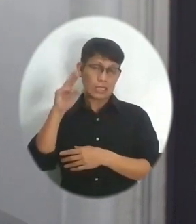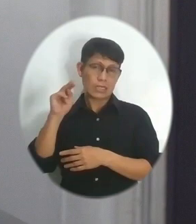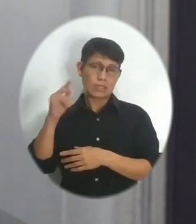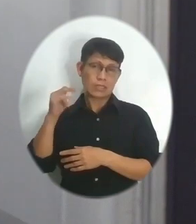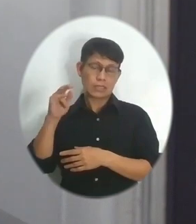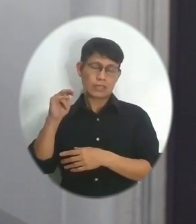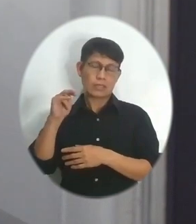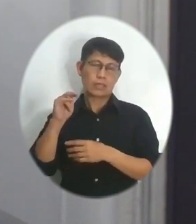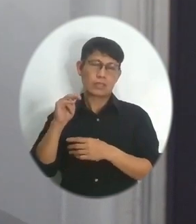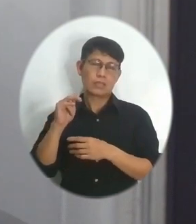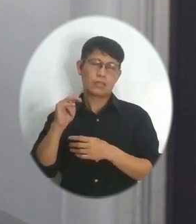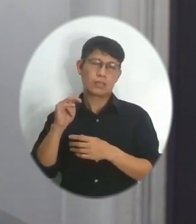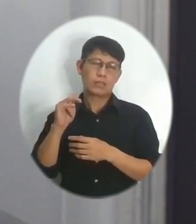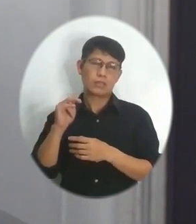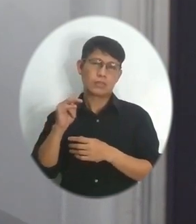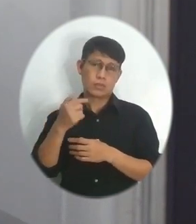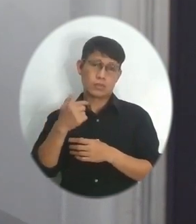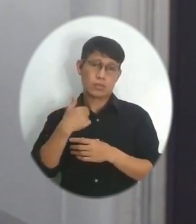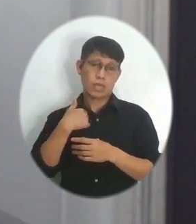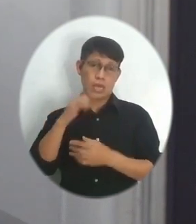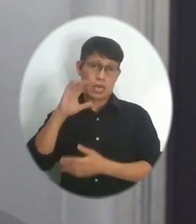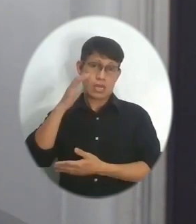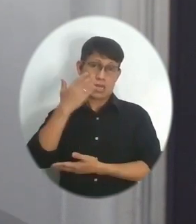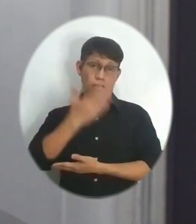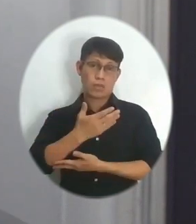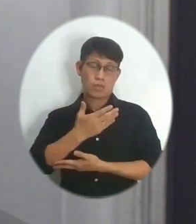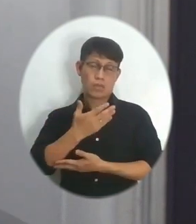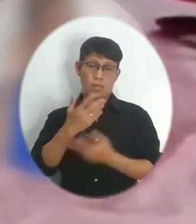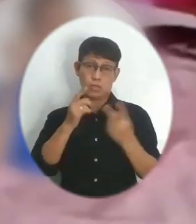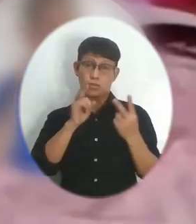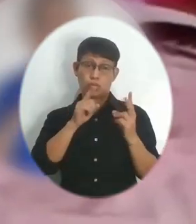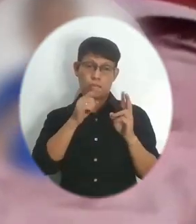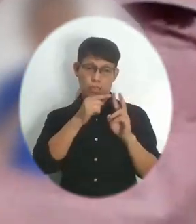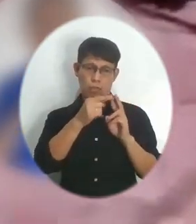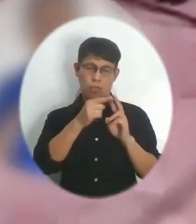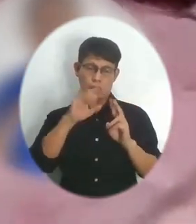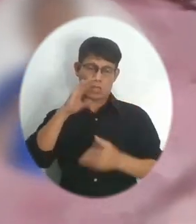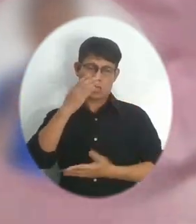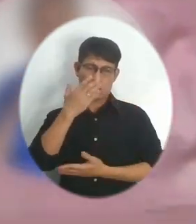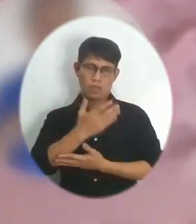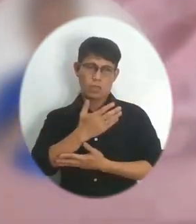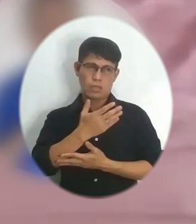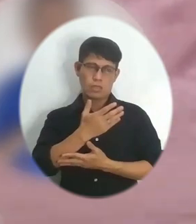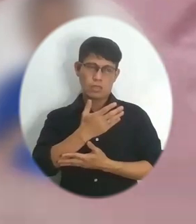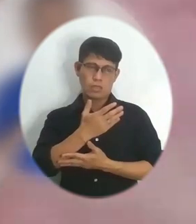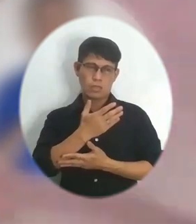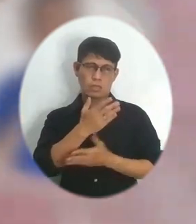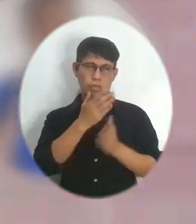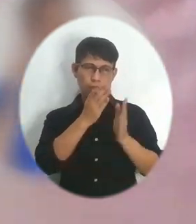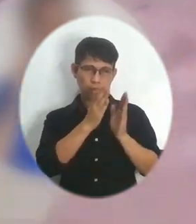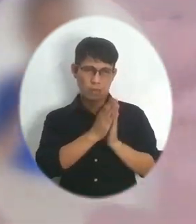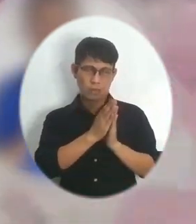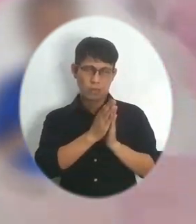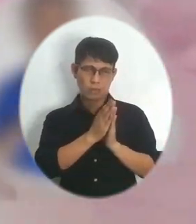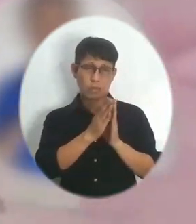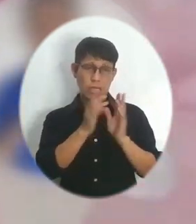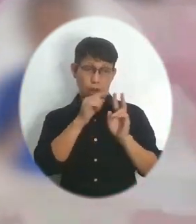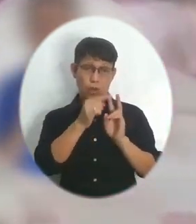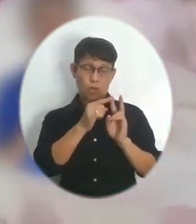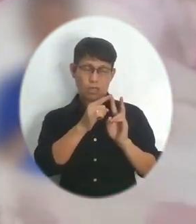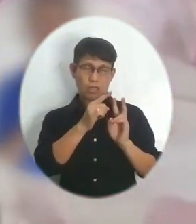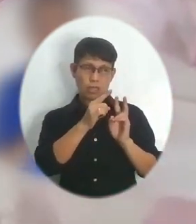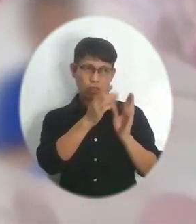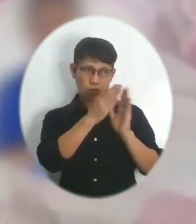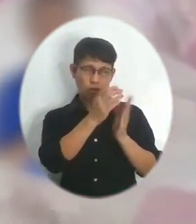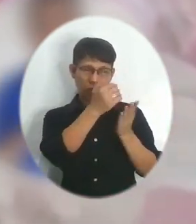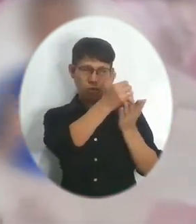Nitan, mga pangbili, pang ano-ano po. Kasi yung anak ko po, bali dalawa po yung anak ko na hiningi ko po ng linapit ko po